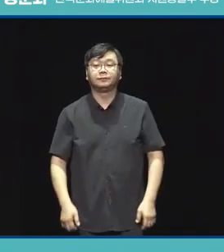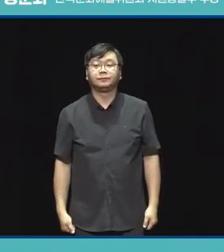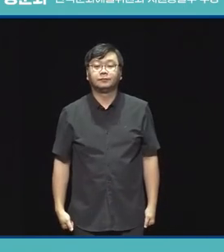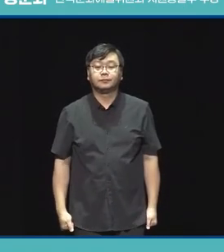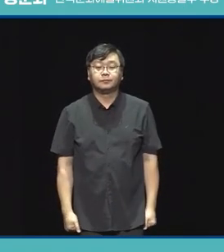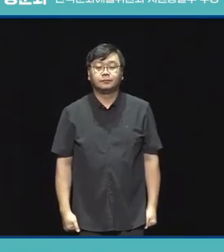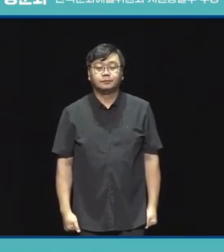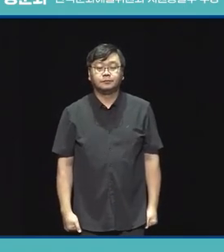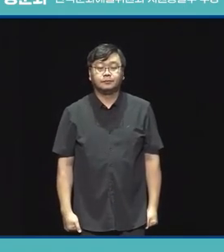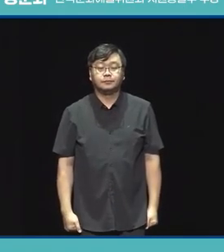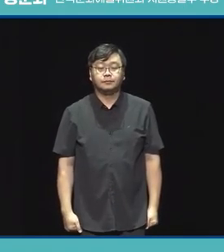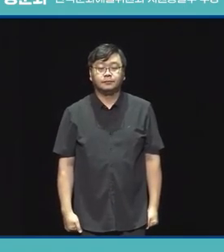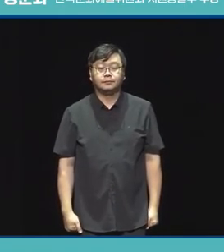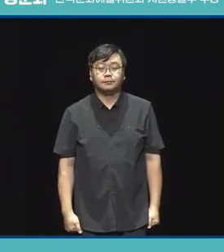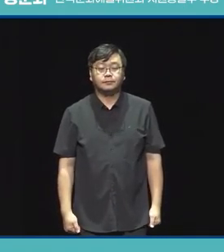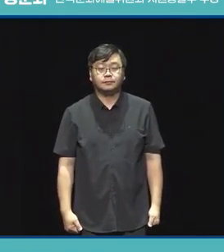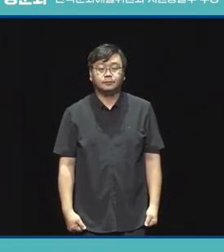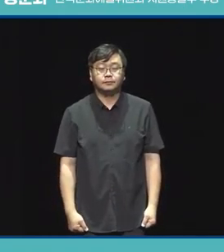같습니다.